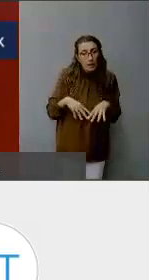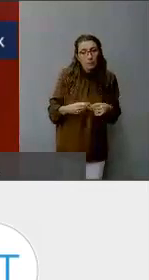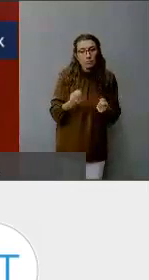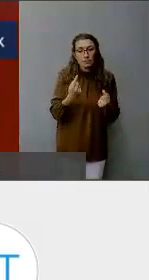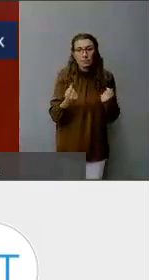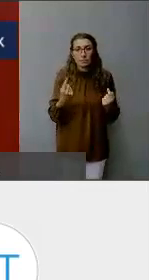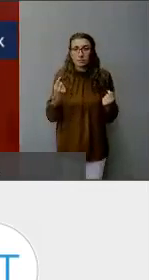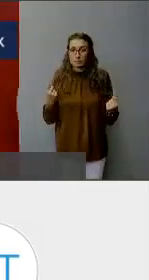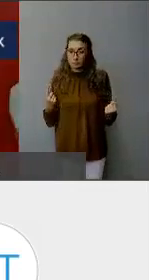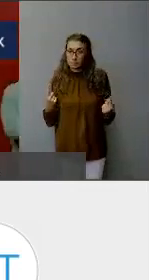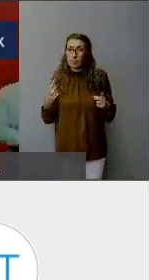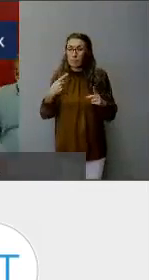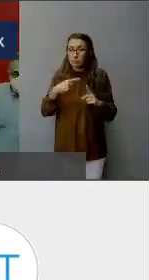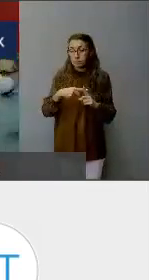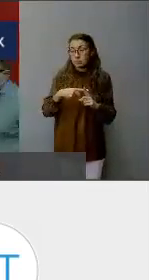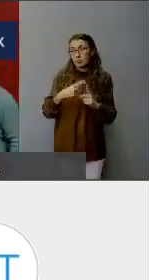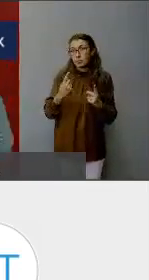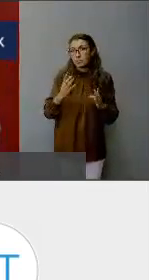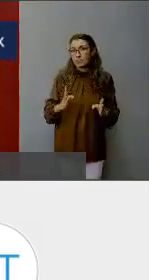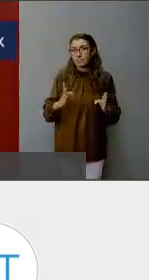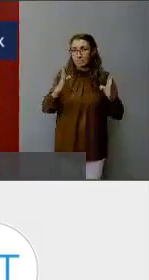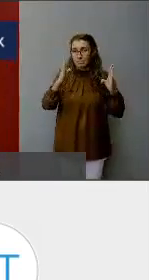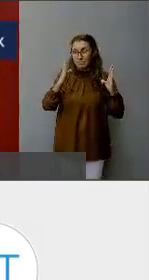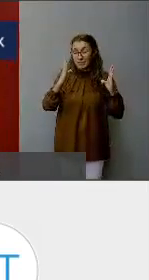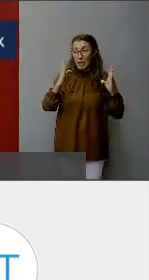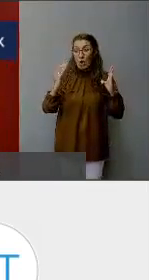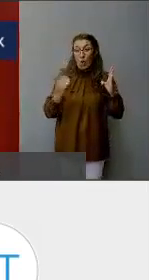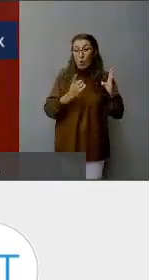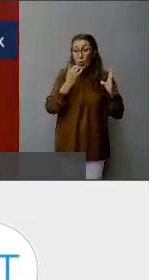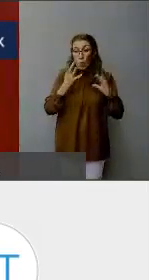da un'unità da un unico ingresso